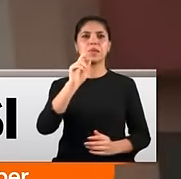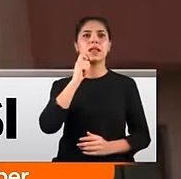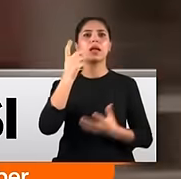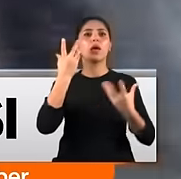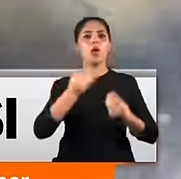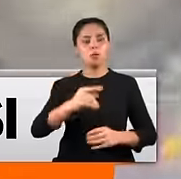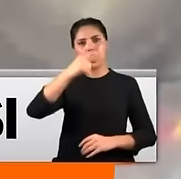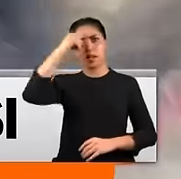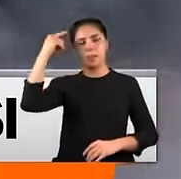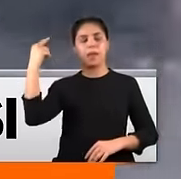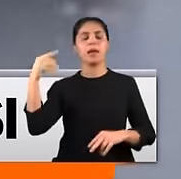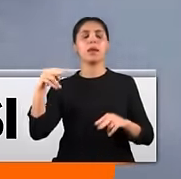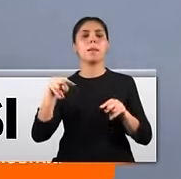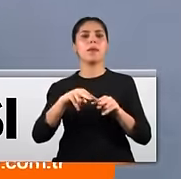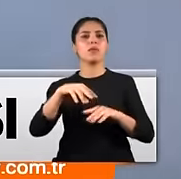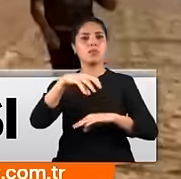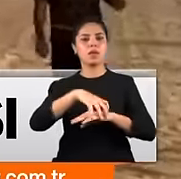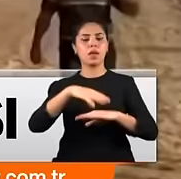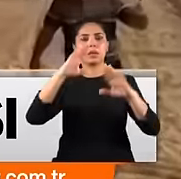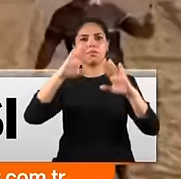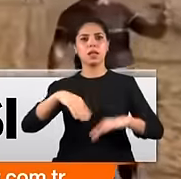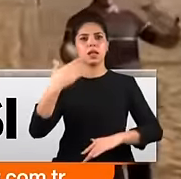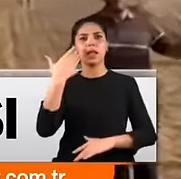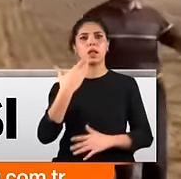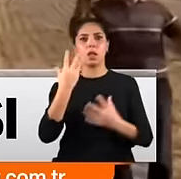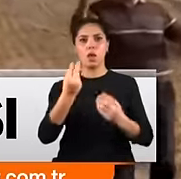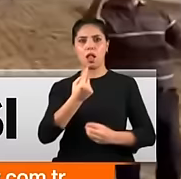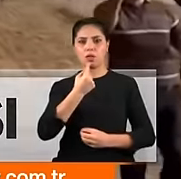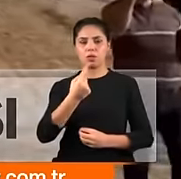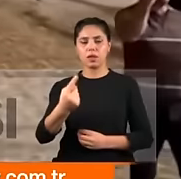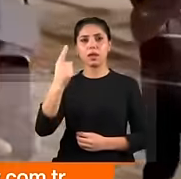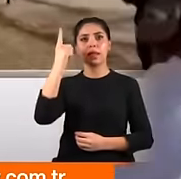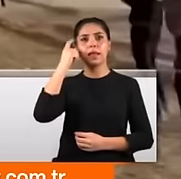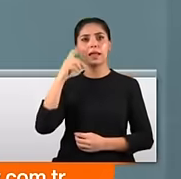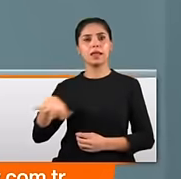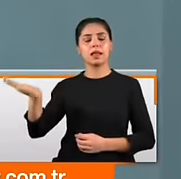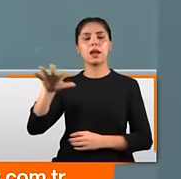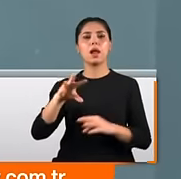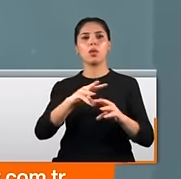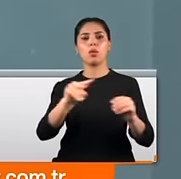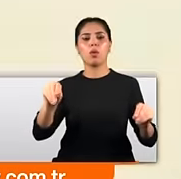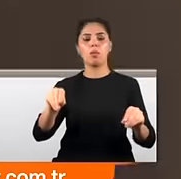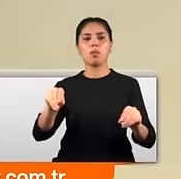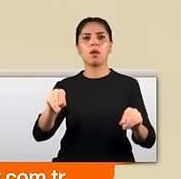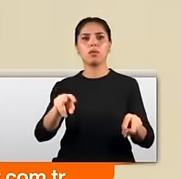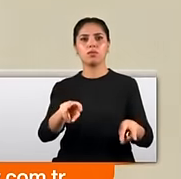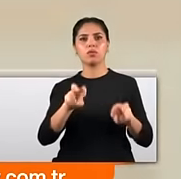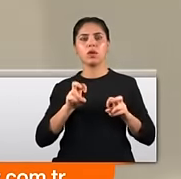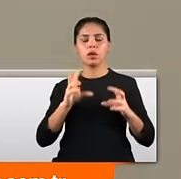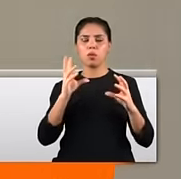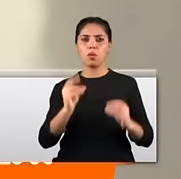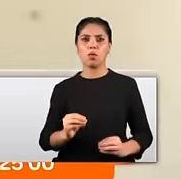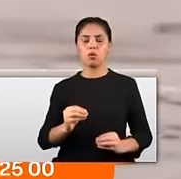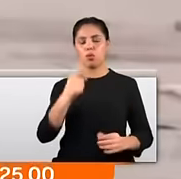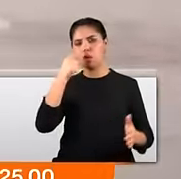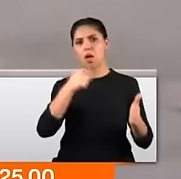olmasa belki de Mescid-i Aksa'nın yıkılışını izleyecektik diyerek amaçlarının İsrail'in topraklarından çekilmesi olduğunu duyurdu.